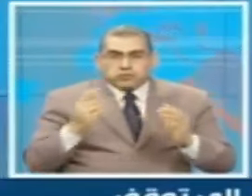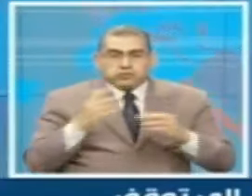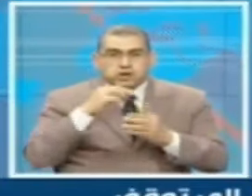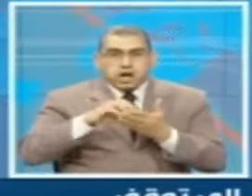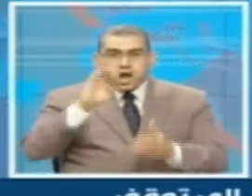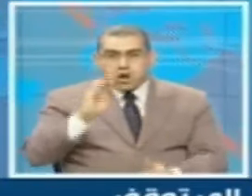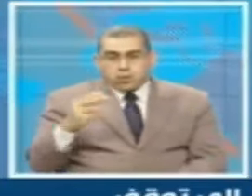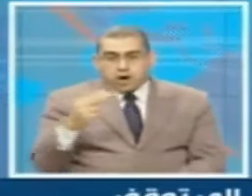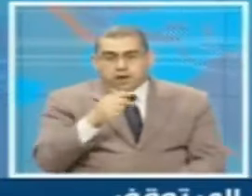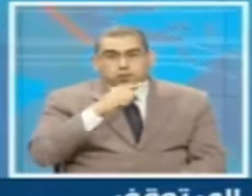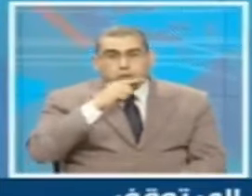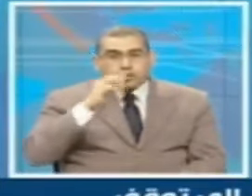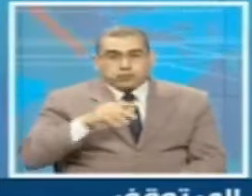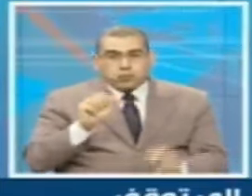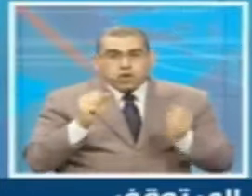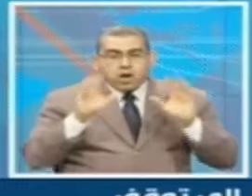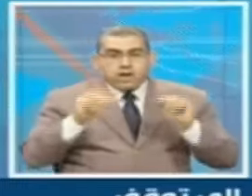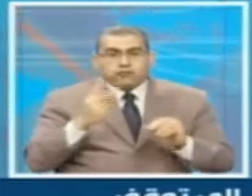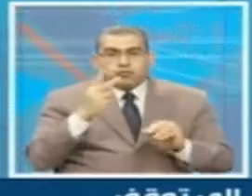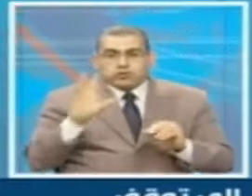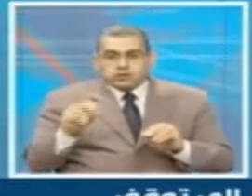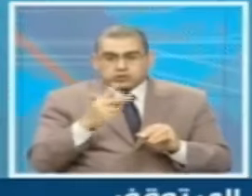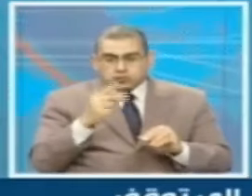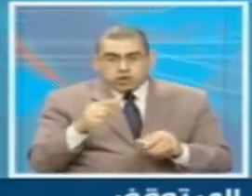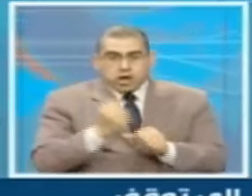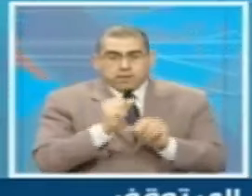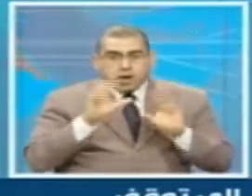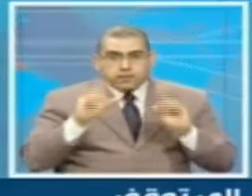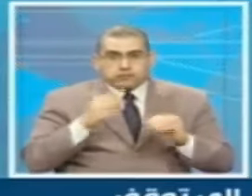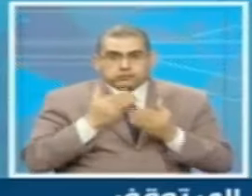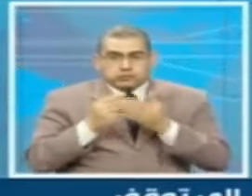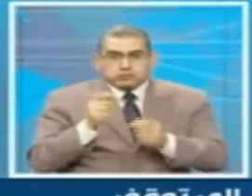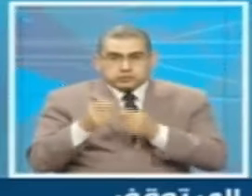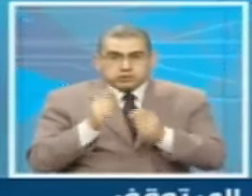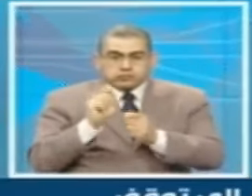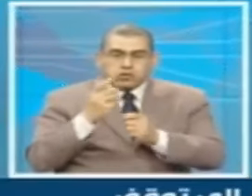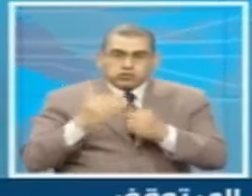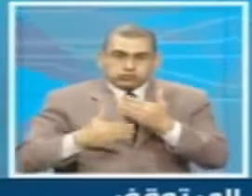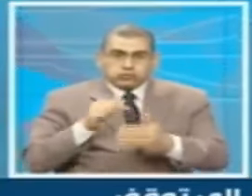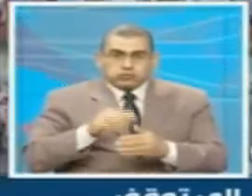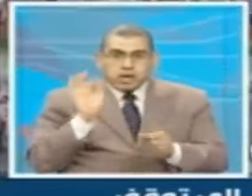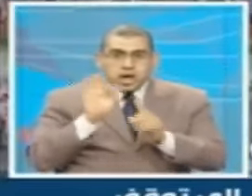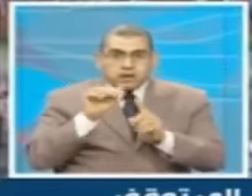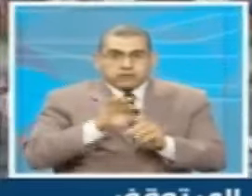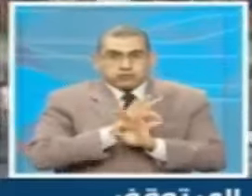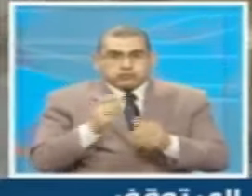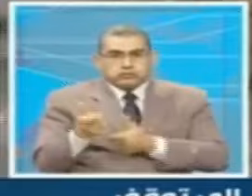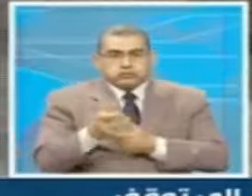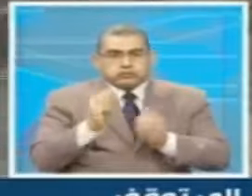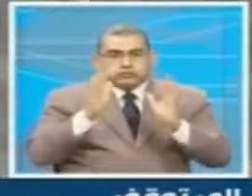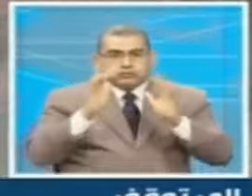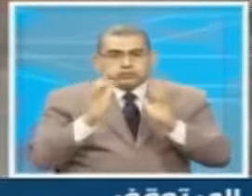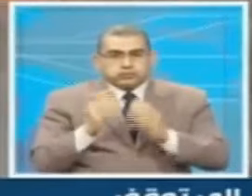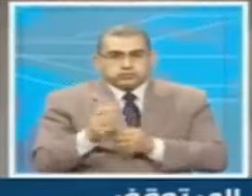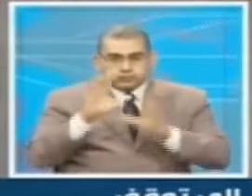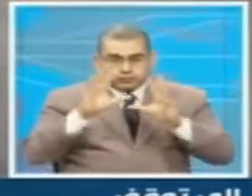روسيا، ما أدى إلى توقف وحدتي كهرباء عن العمل وانقطاع الإمدادات لفترة وجيزة، مشيرا إلى أنه تمت السيطرة على